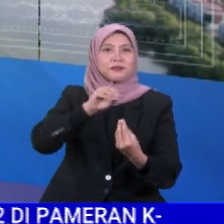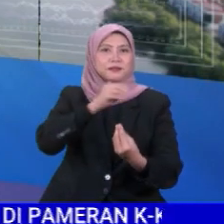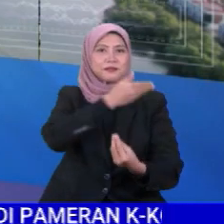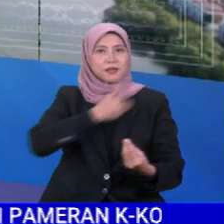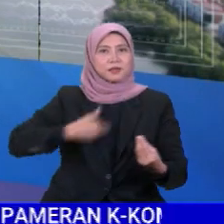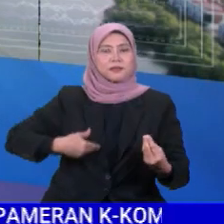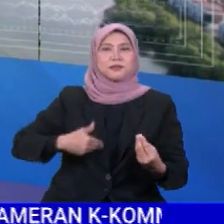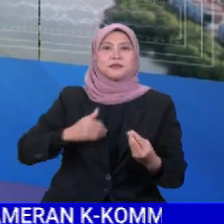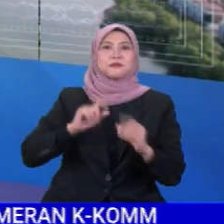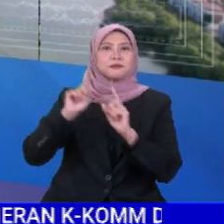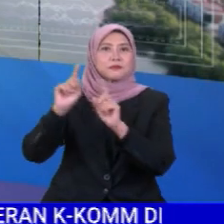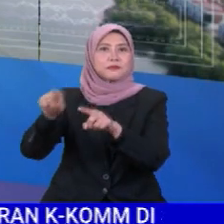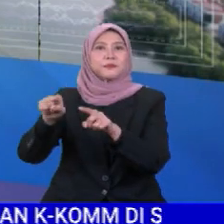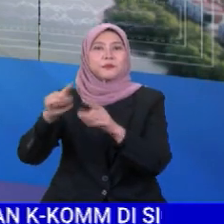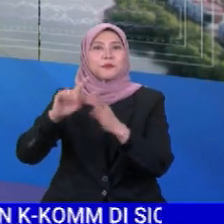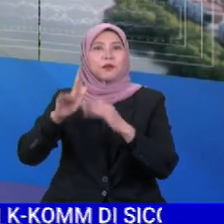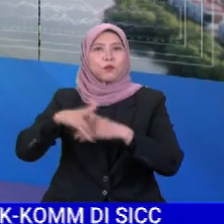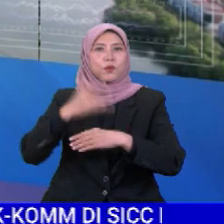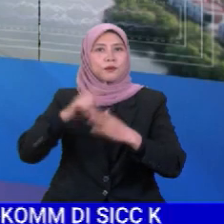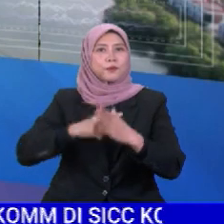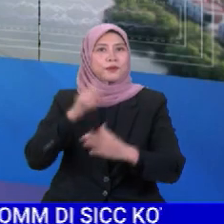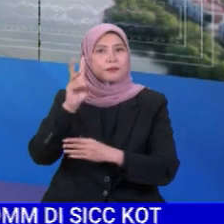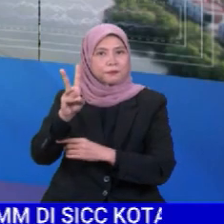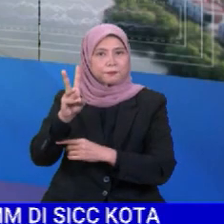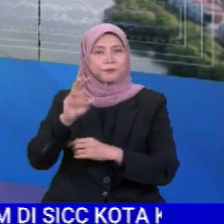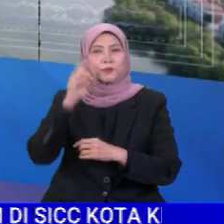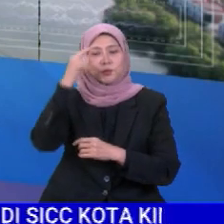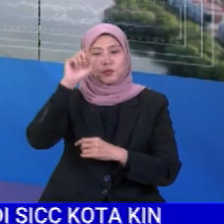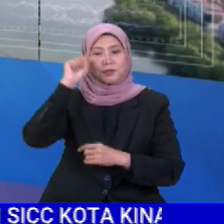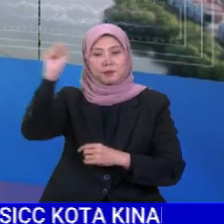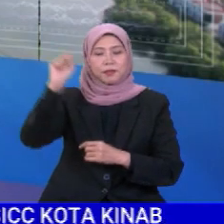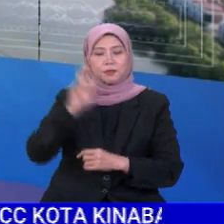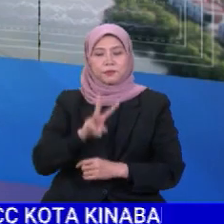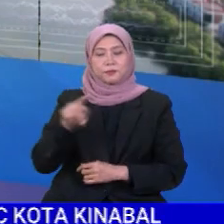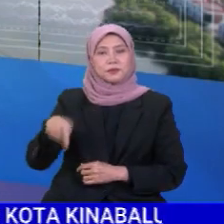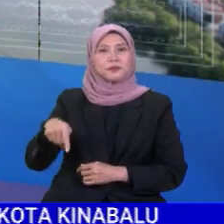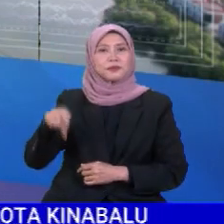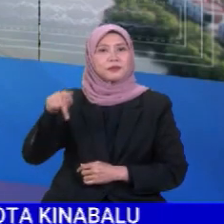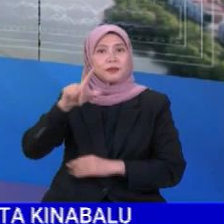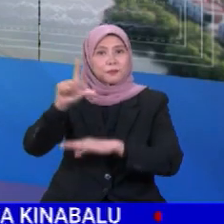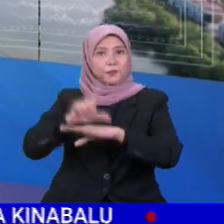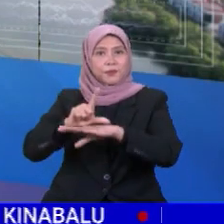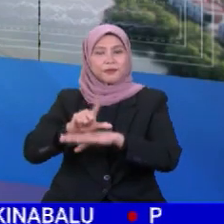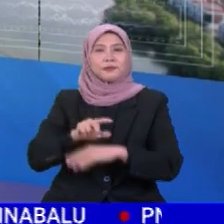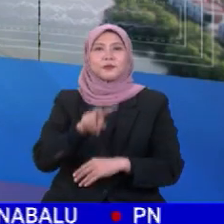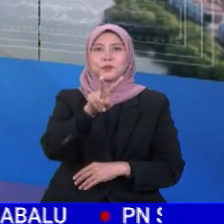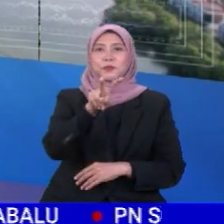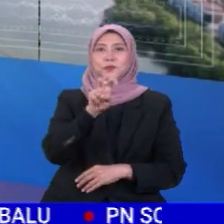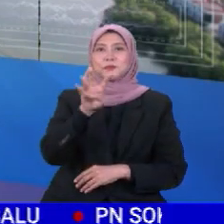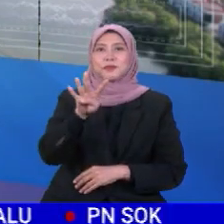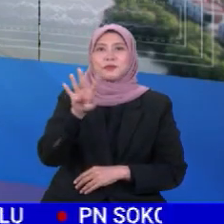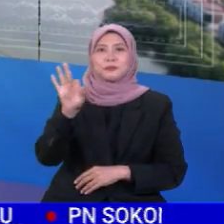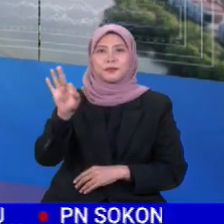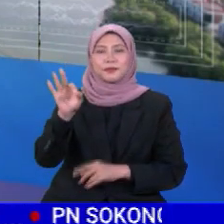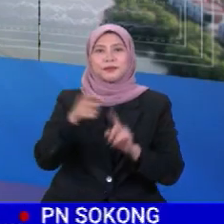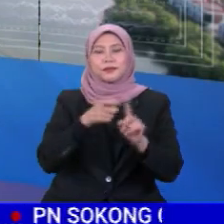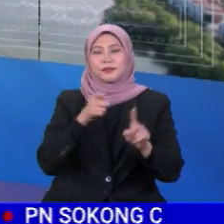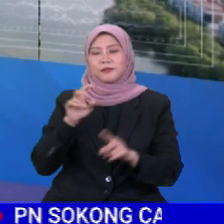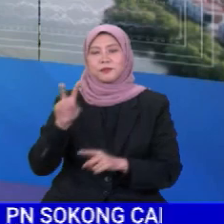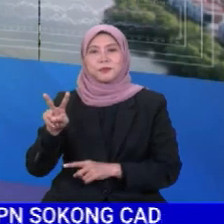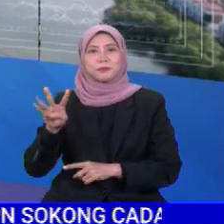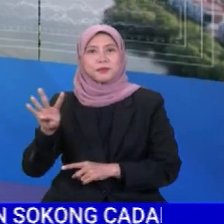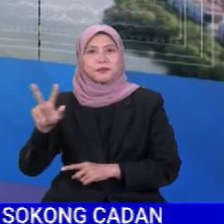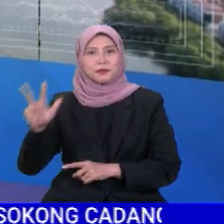Tanah Suci bermula awal bulan Jun tahun ini. Untuk Sabah dan wilayah Persekutuan Labuan, seramai 249 daripada